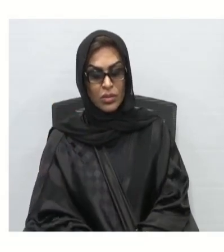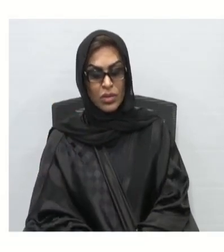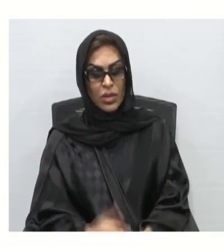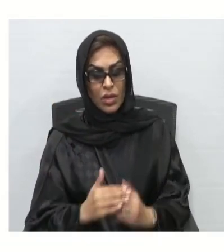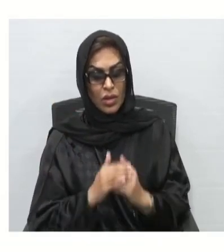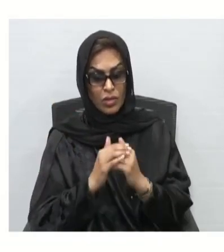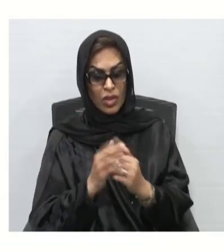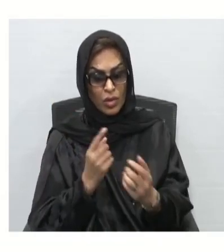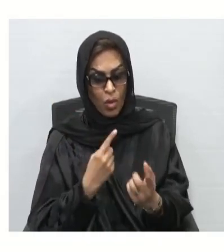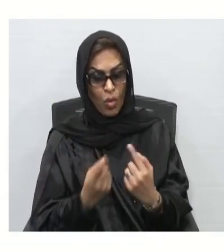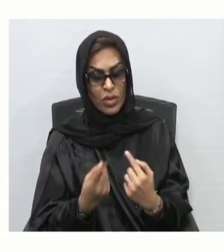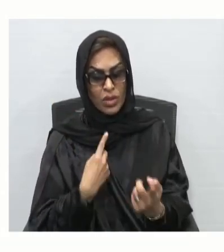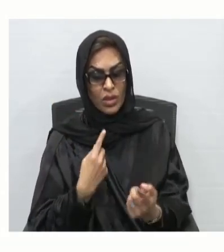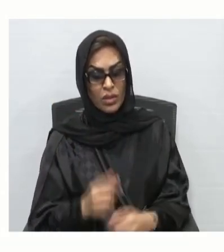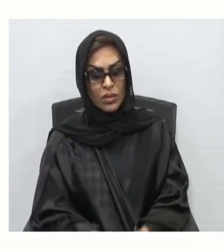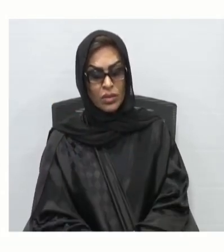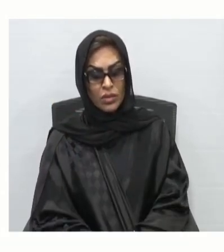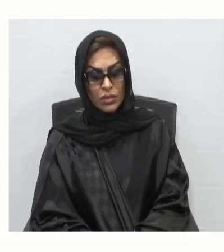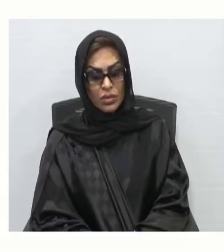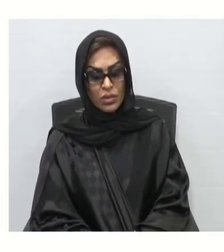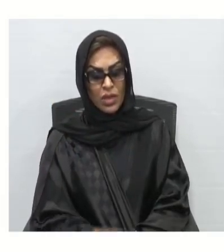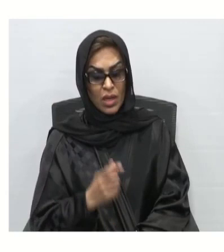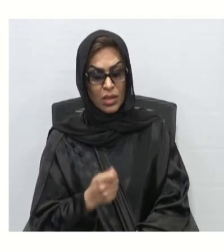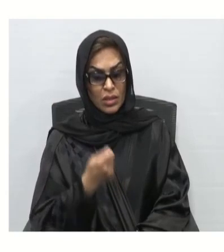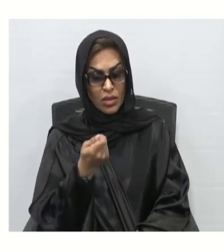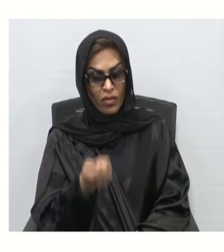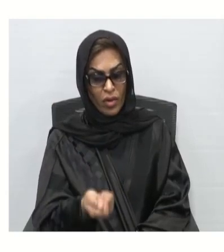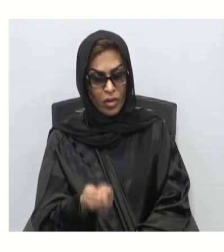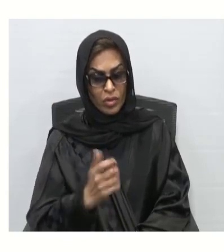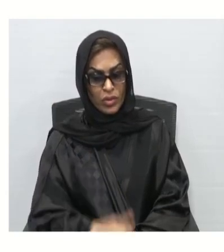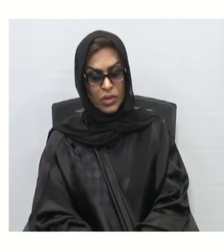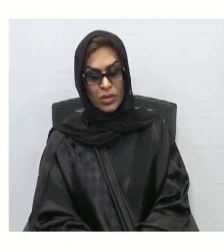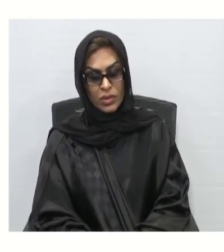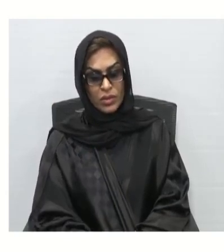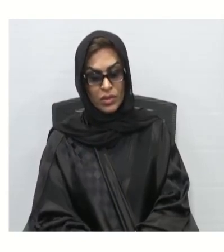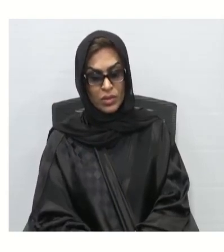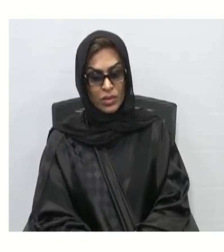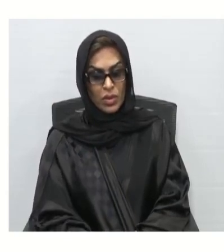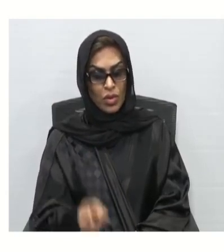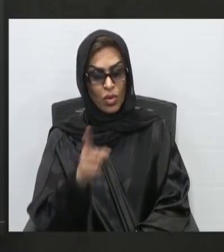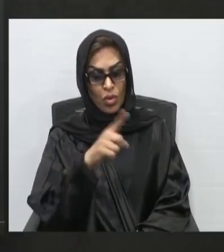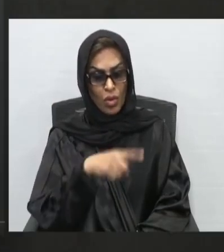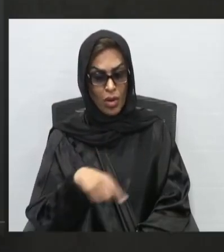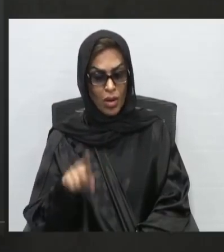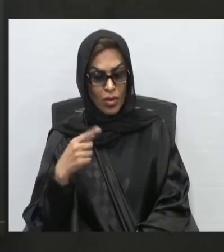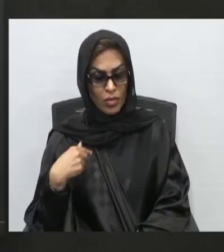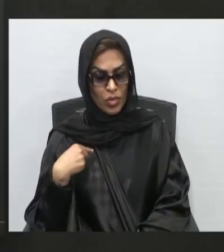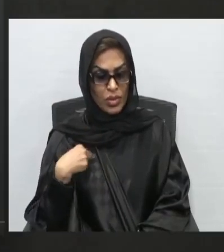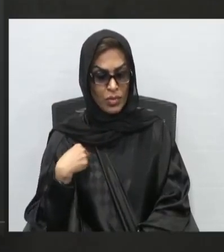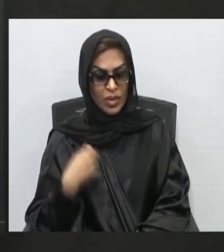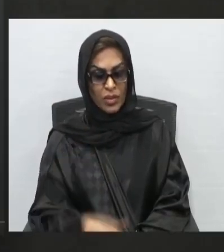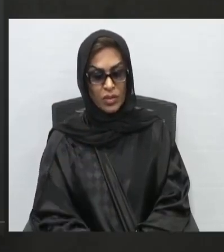خدمه التوصيل واخيرا الدفع الالكتروني كل هذه المسميات